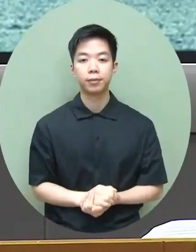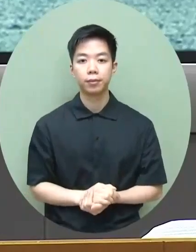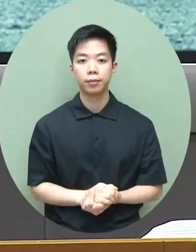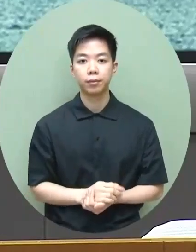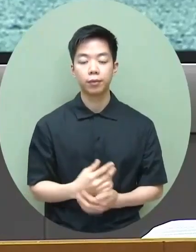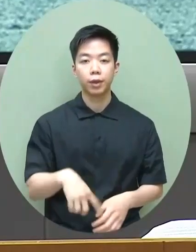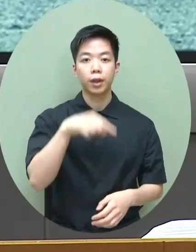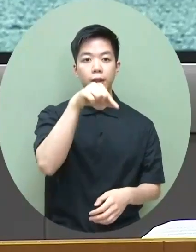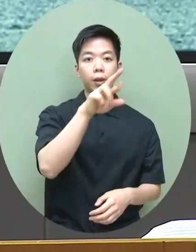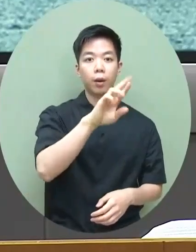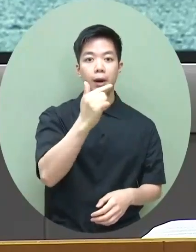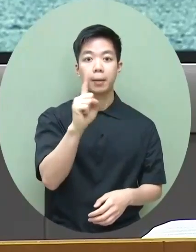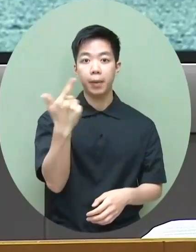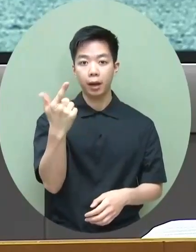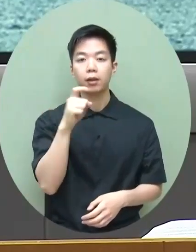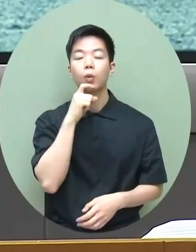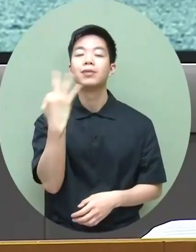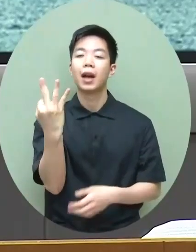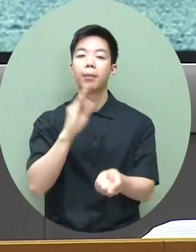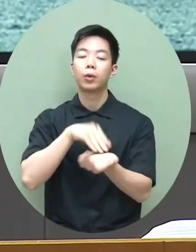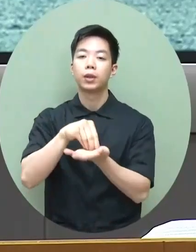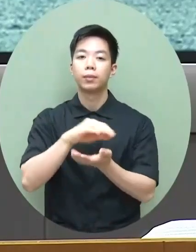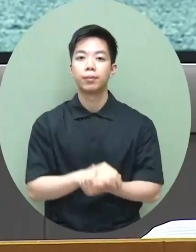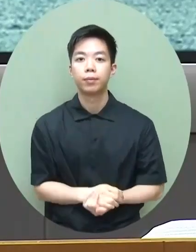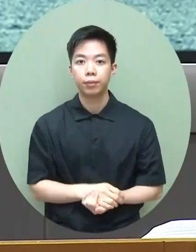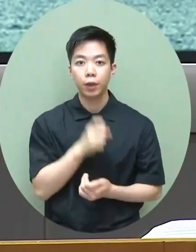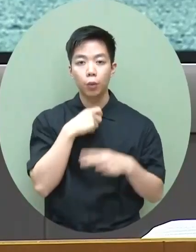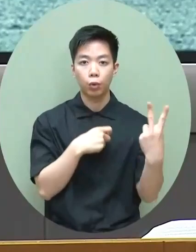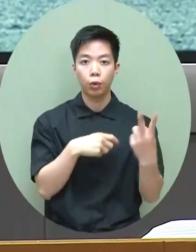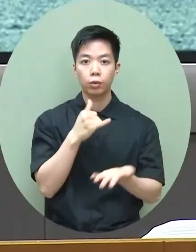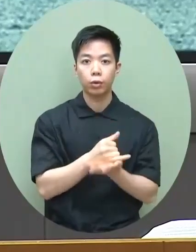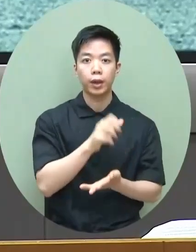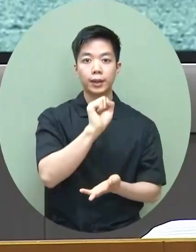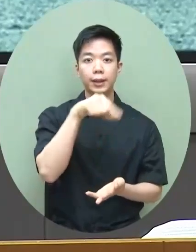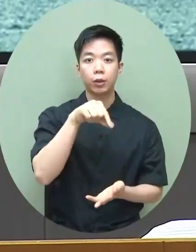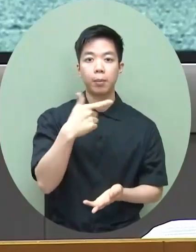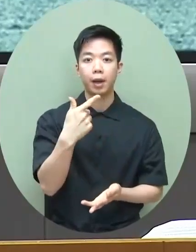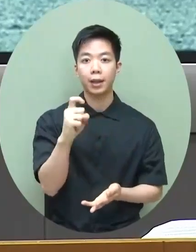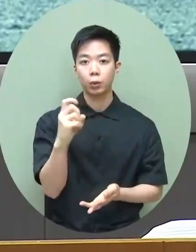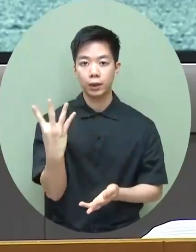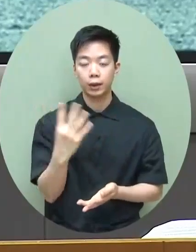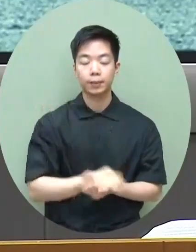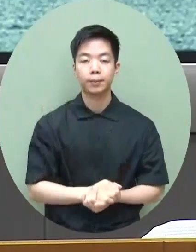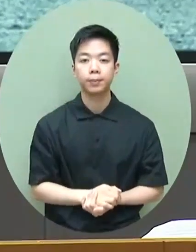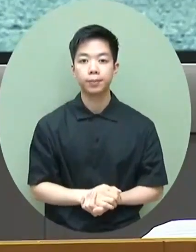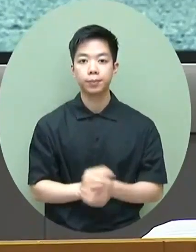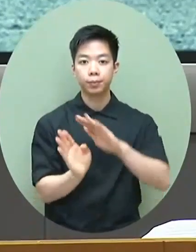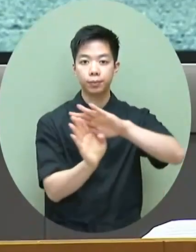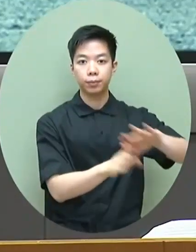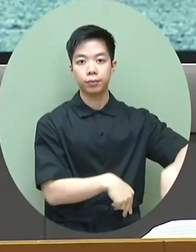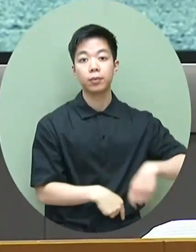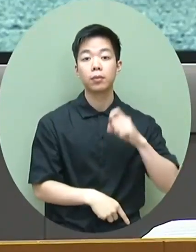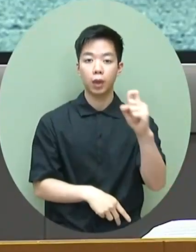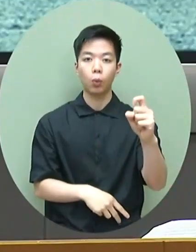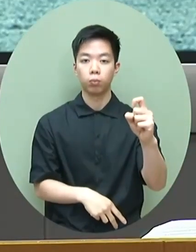案啦，另外有2宗個案係 SQ894 嘅。咁另外9宗個案咧係早啲嘅時間入港